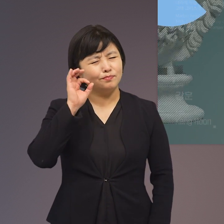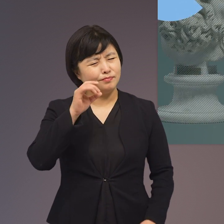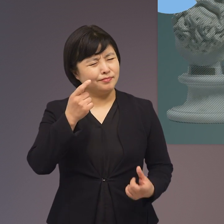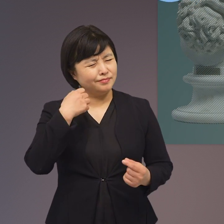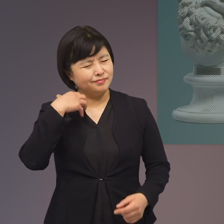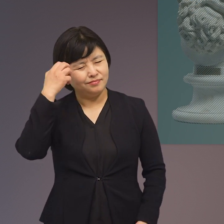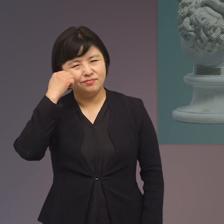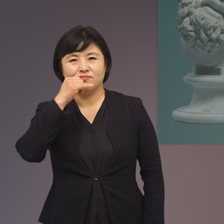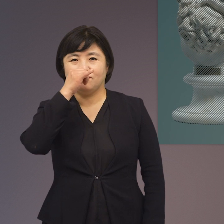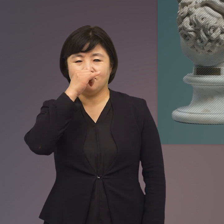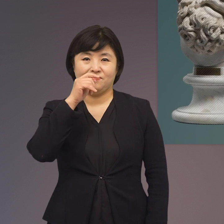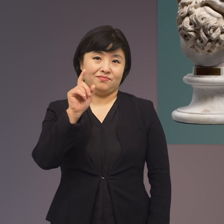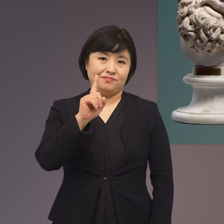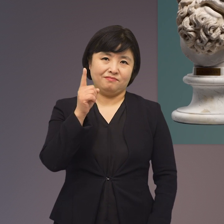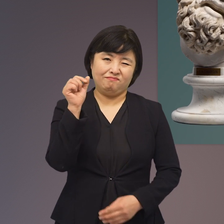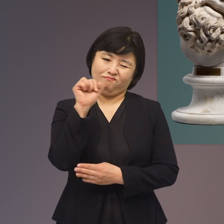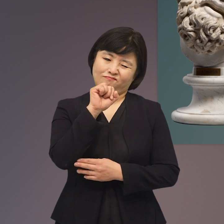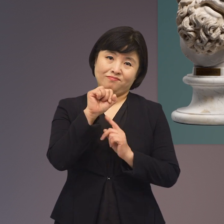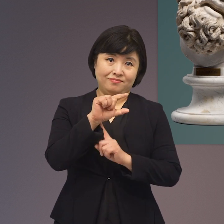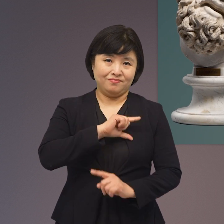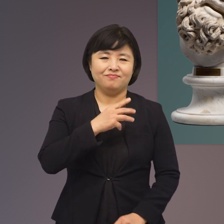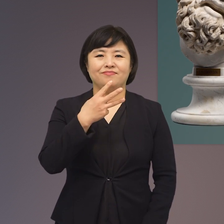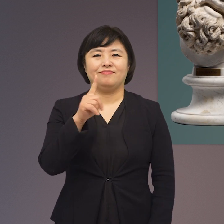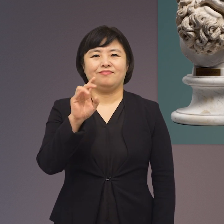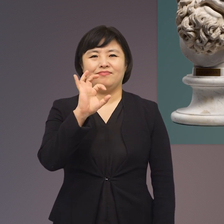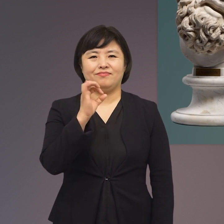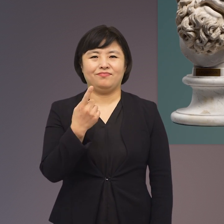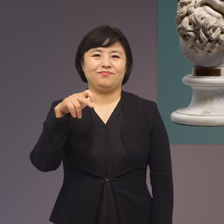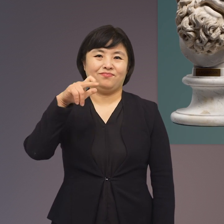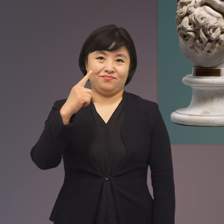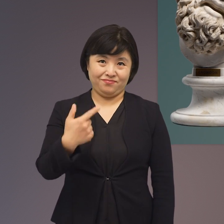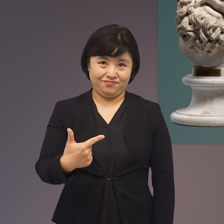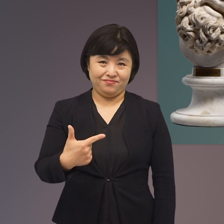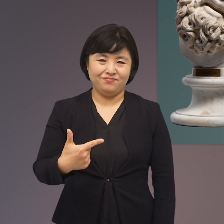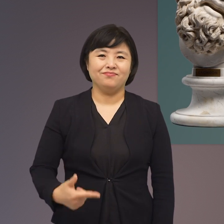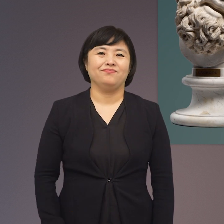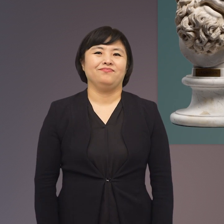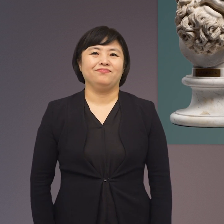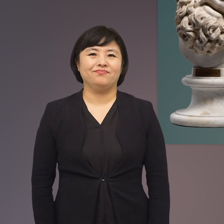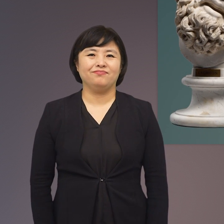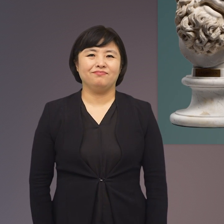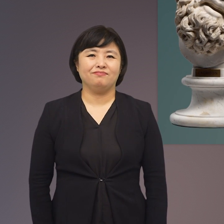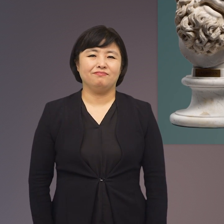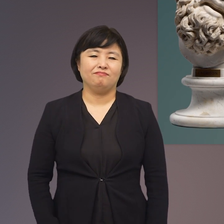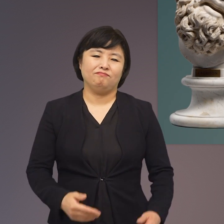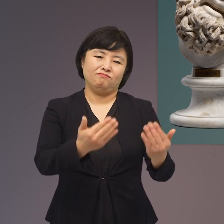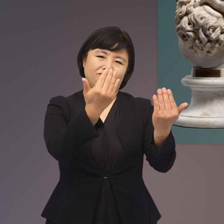언제 어디선가 본 기억이 있습니다. 라오콘의 두상이 그랬습니다.